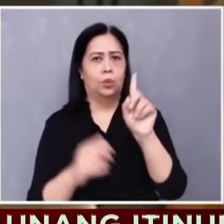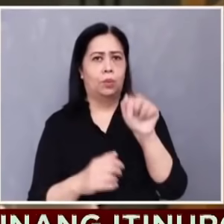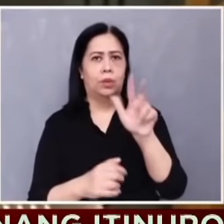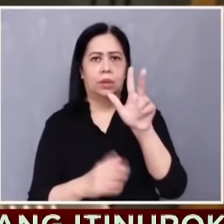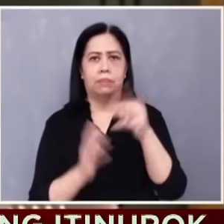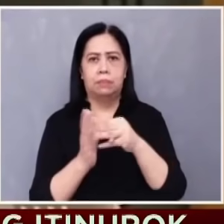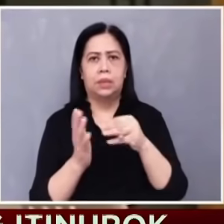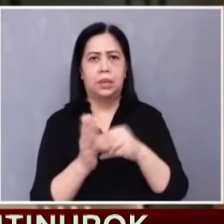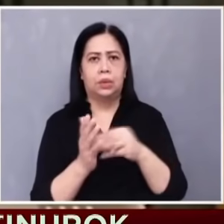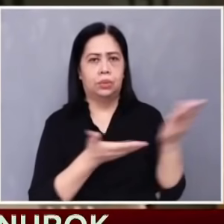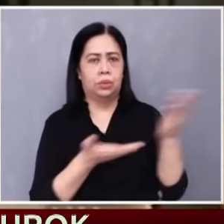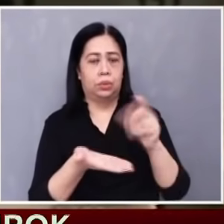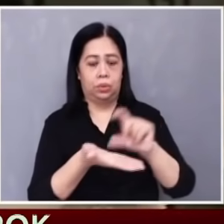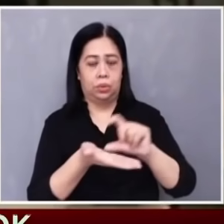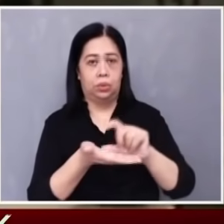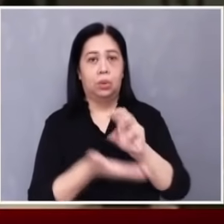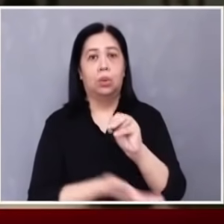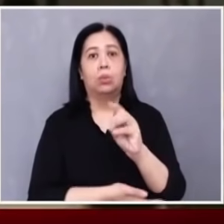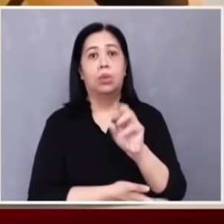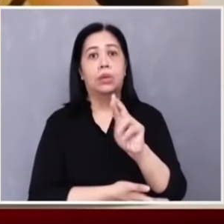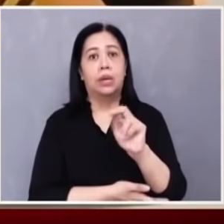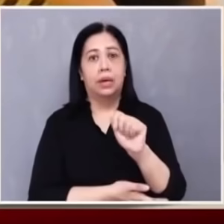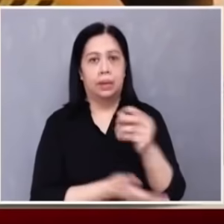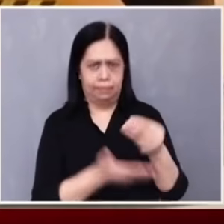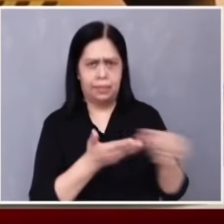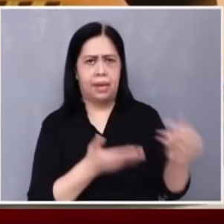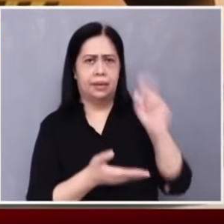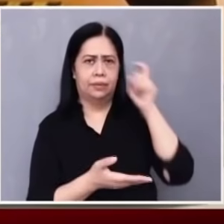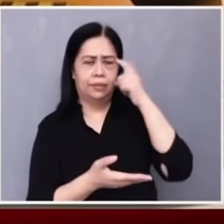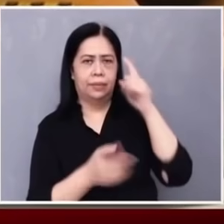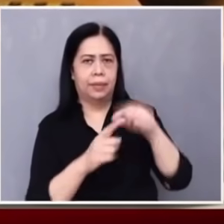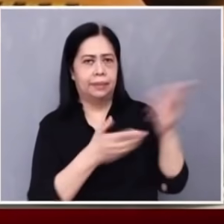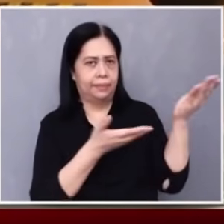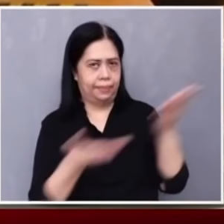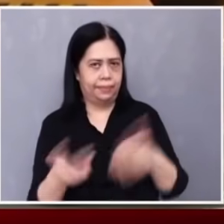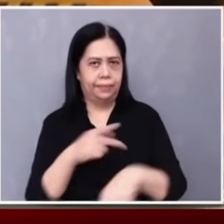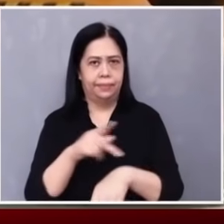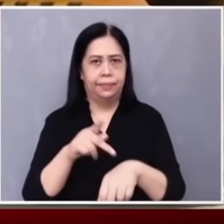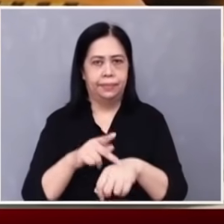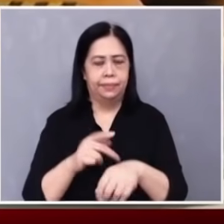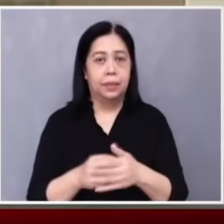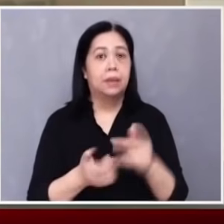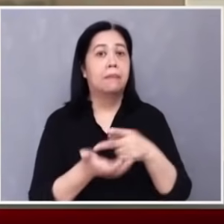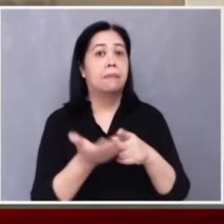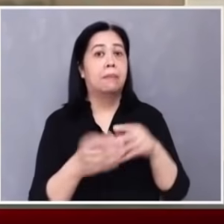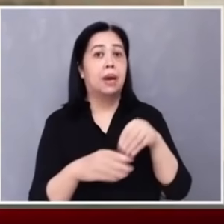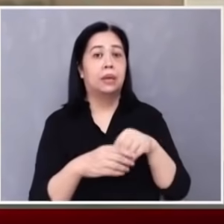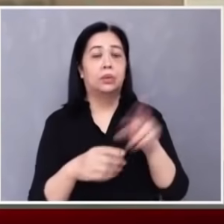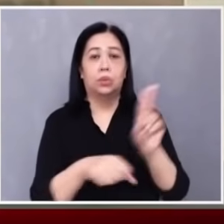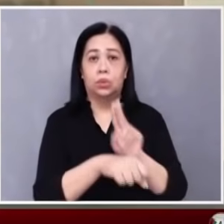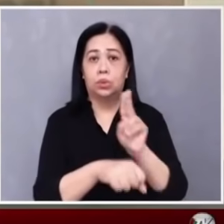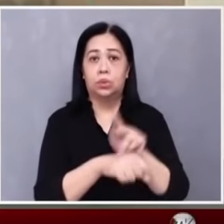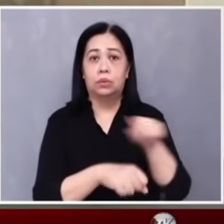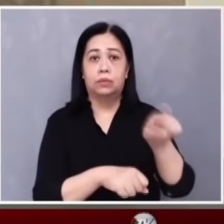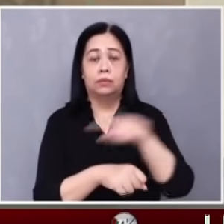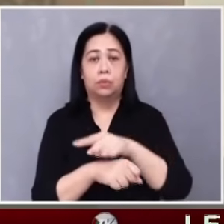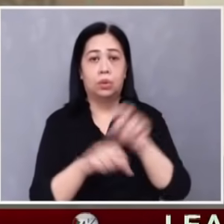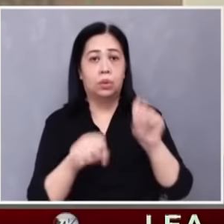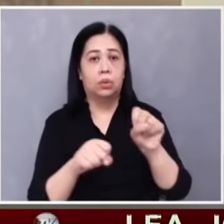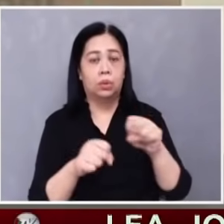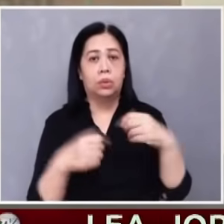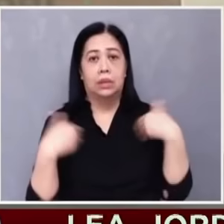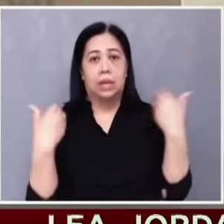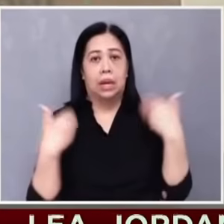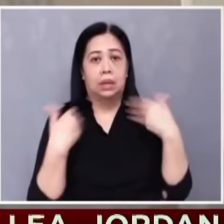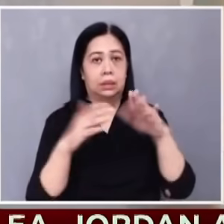pa ng Moderna COVID vaccine na binili ng gobyerno ang dumating sa bansa. Bahagi nito ay gagamitin para sa mga eligible na menor de edad